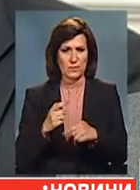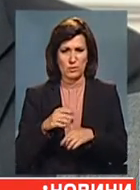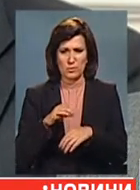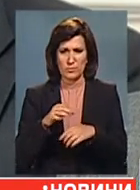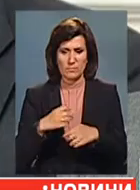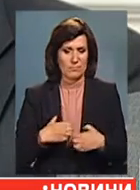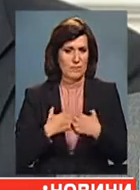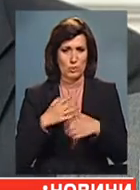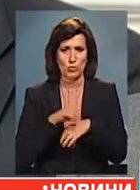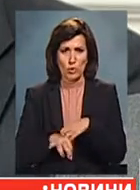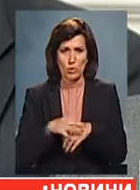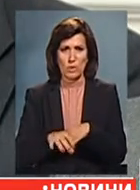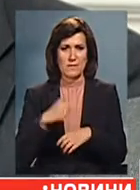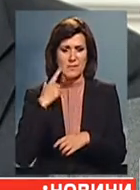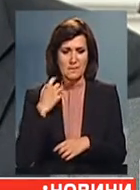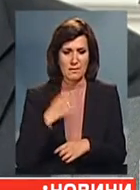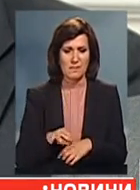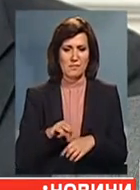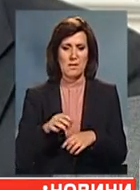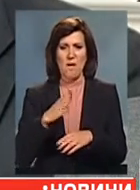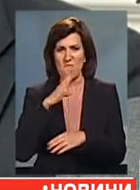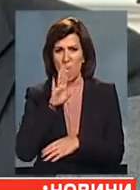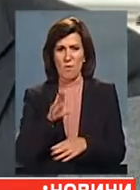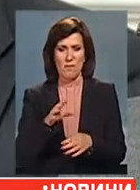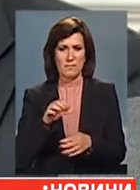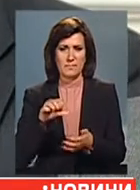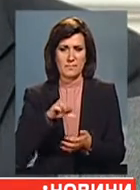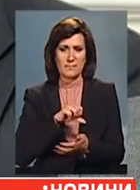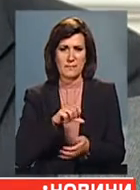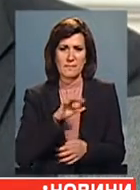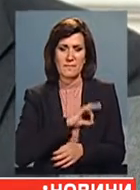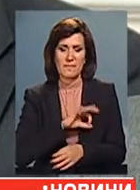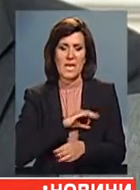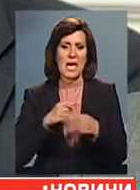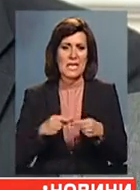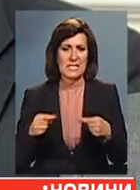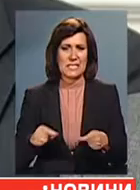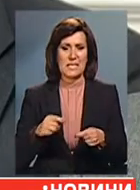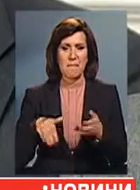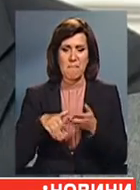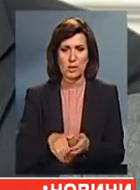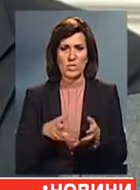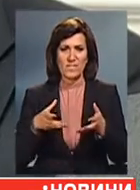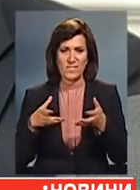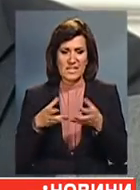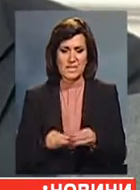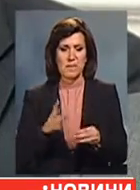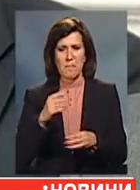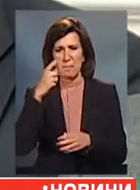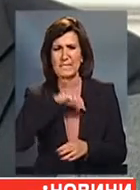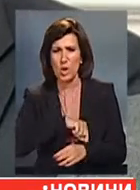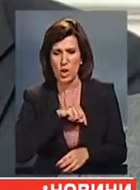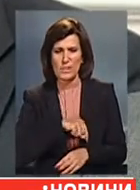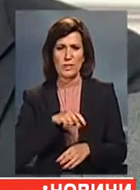цинізм. Ворог вдається до різних форм і методів тиску. Якщо не можуть зламати психологічно,